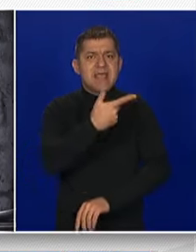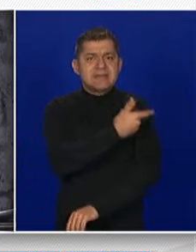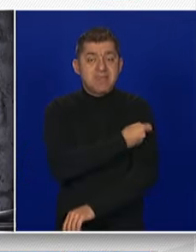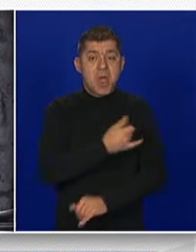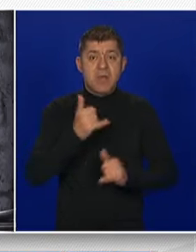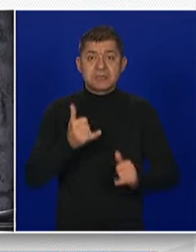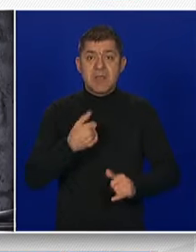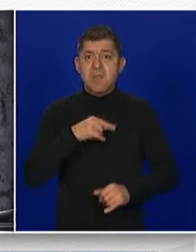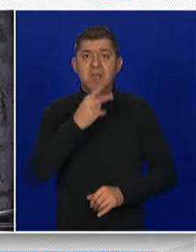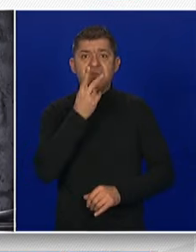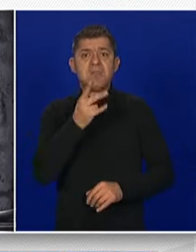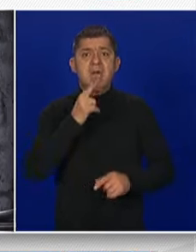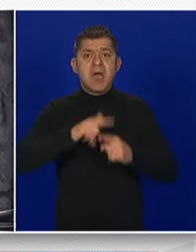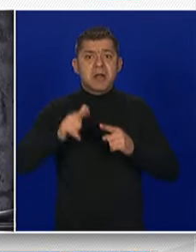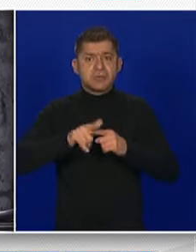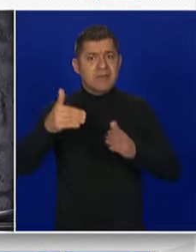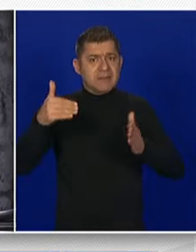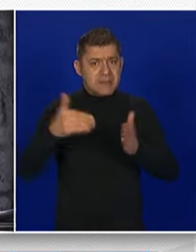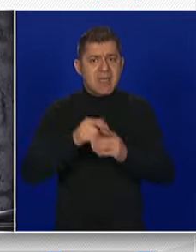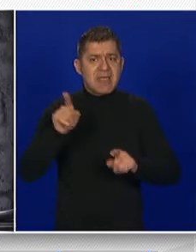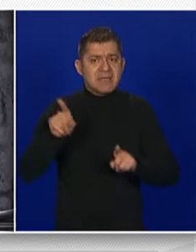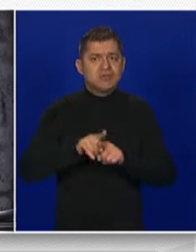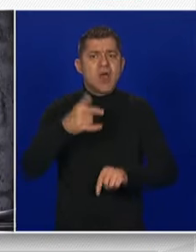i za cijepljenje protiv COVID-a.